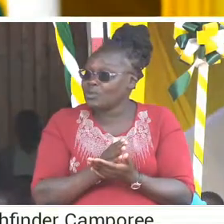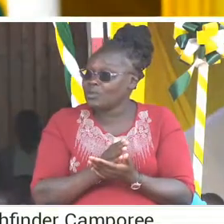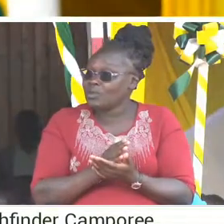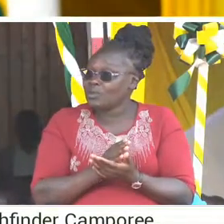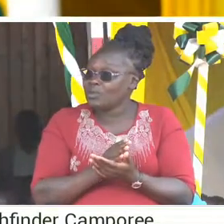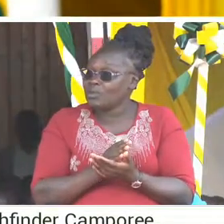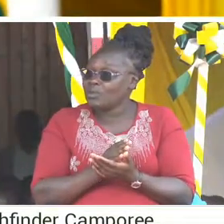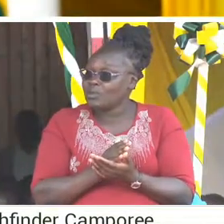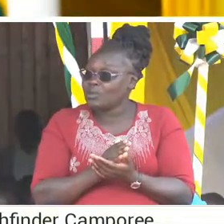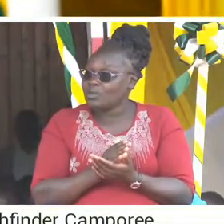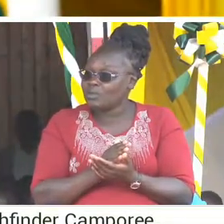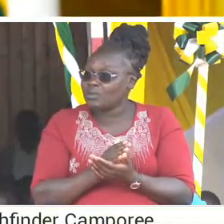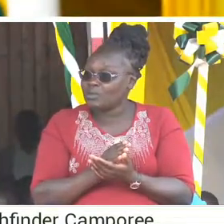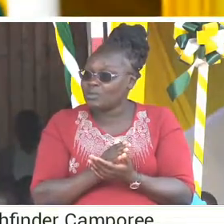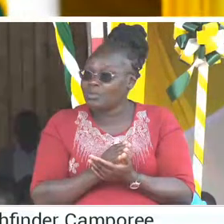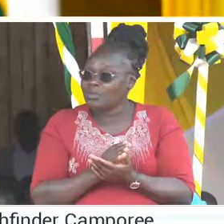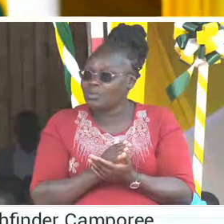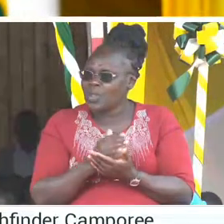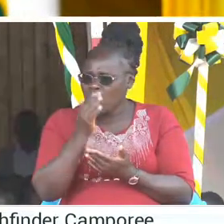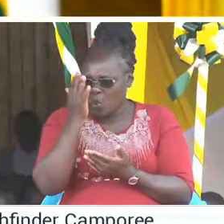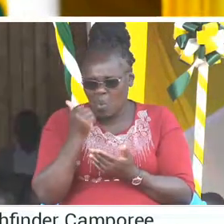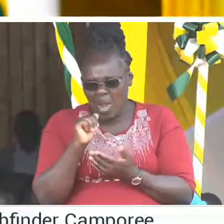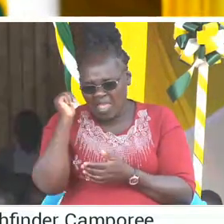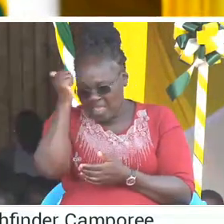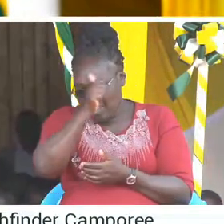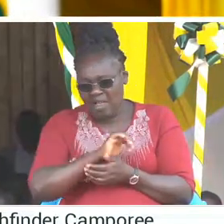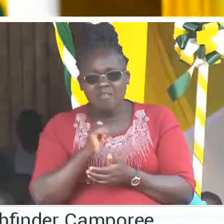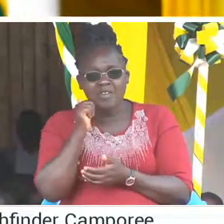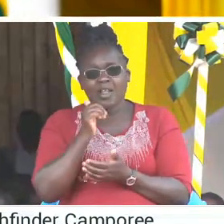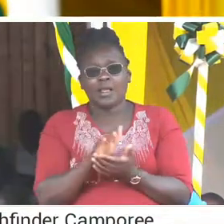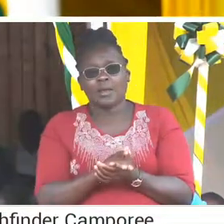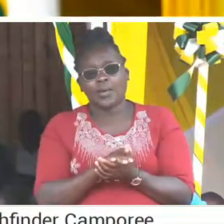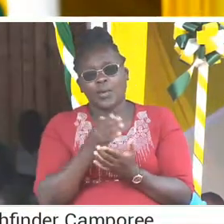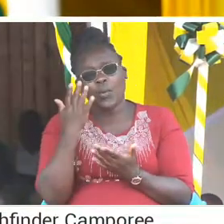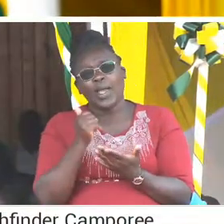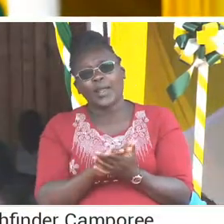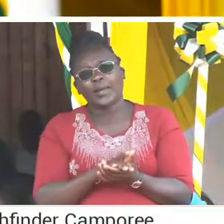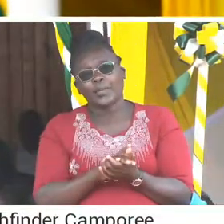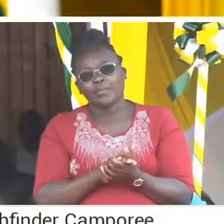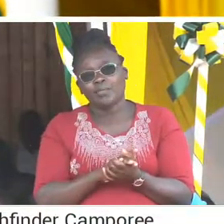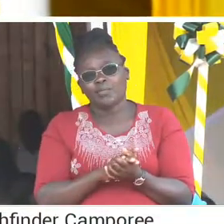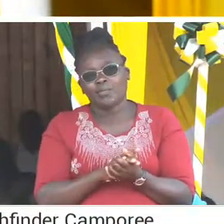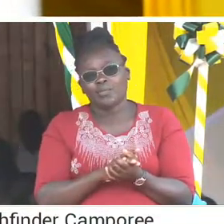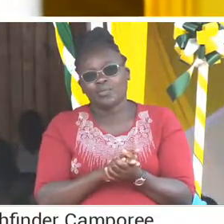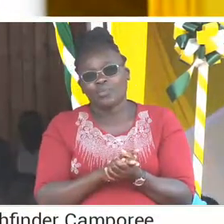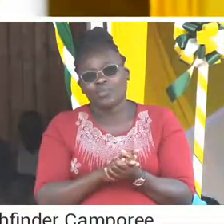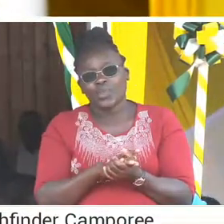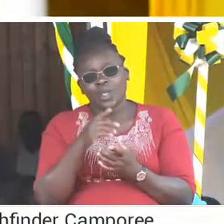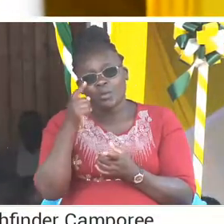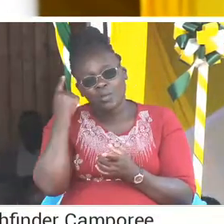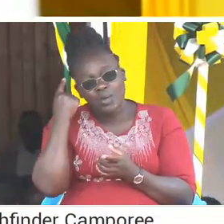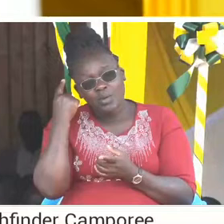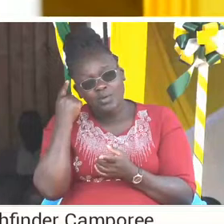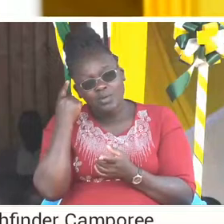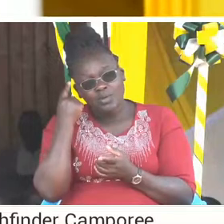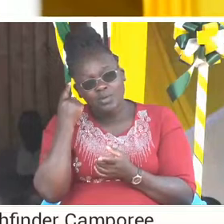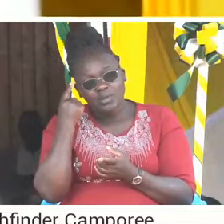ama ni kwa sababu gani? Kwa sababu kukiangalia katika continents